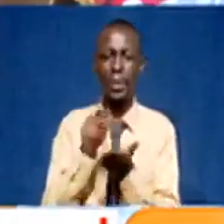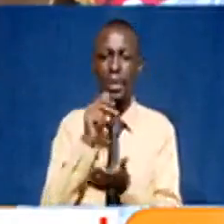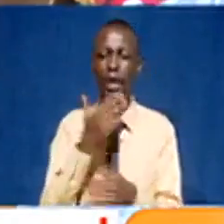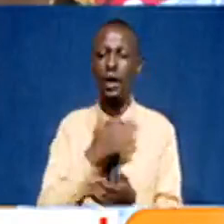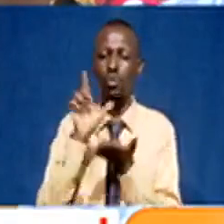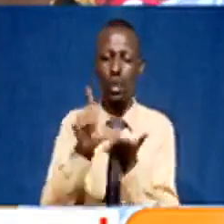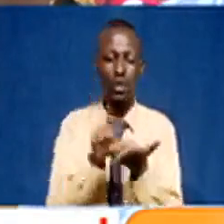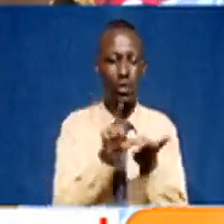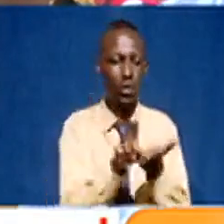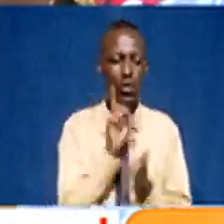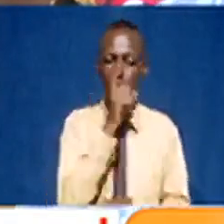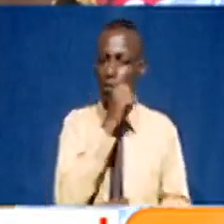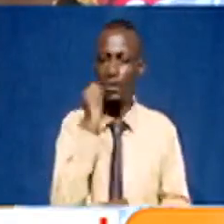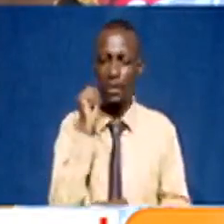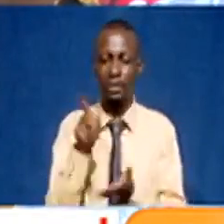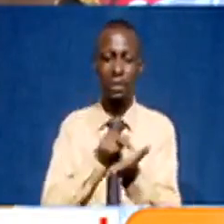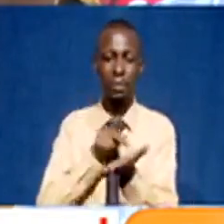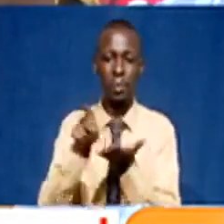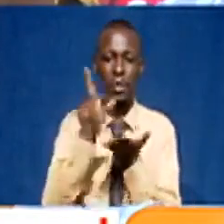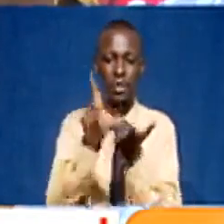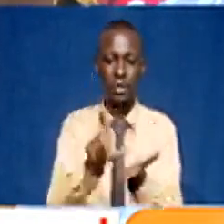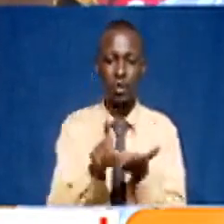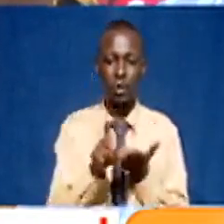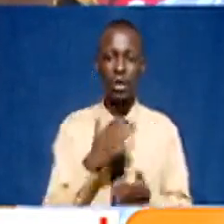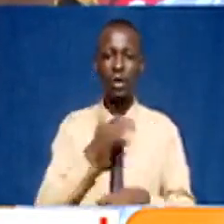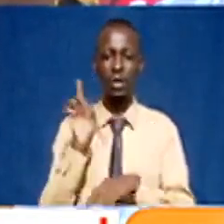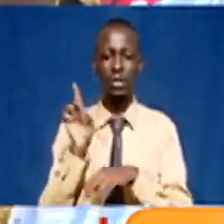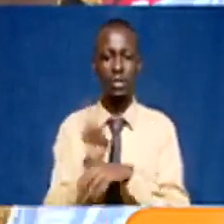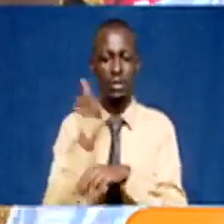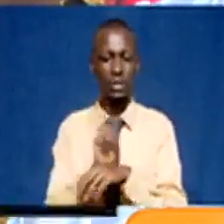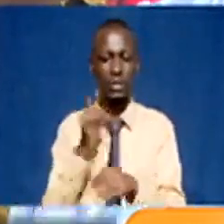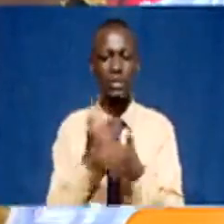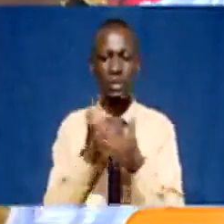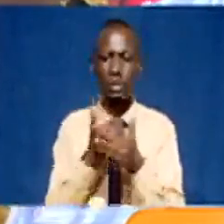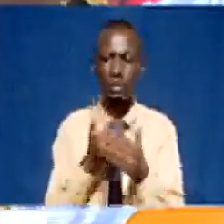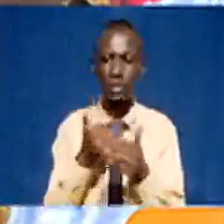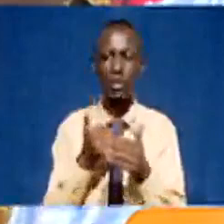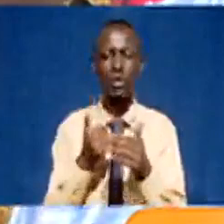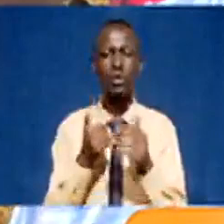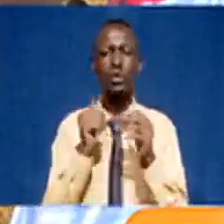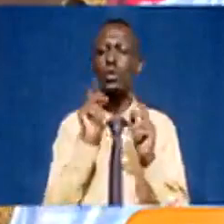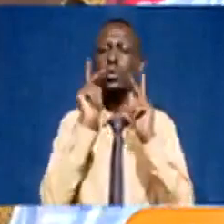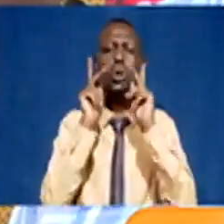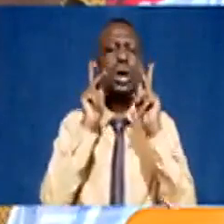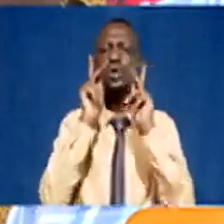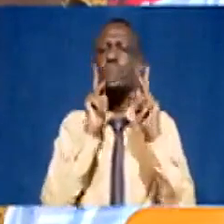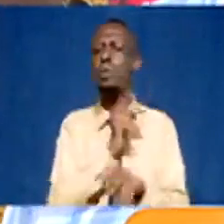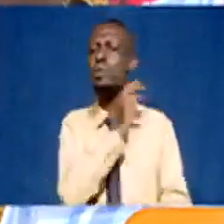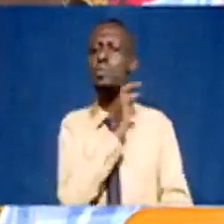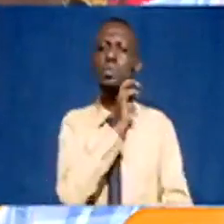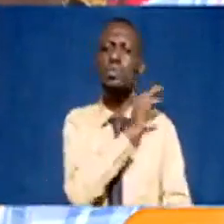yetu. Umeona kulipa tu madeni shilingi yetu ambao tulikuwa tunapigiwa duru sababu